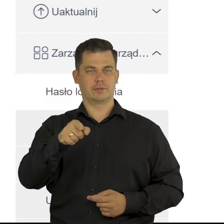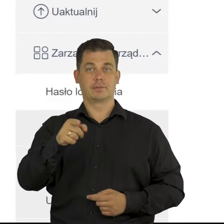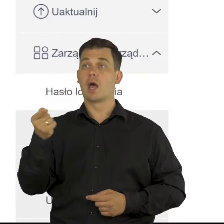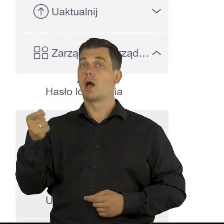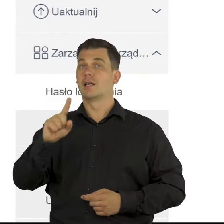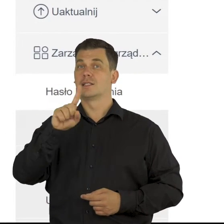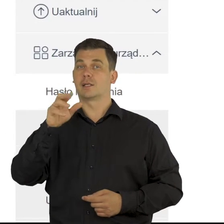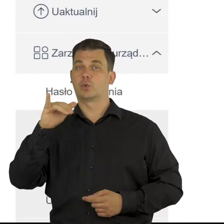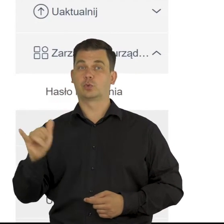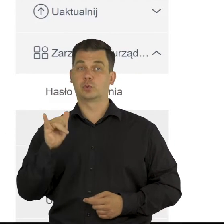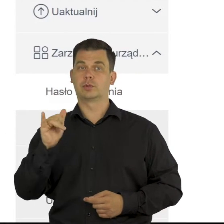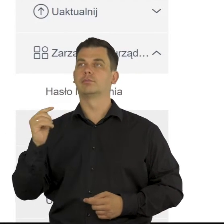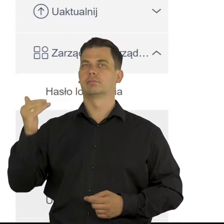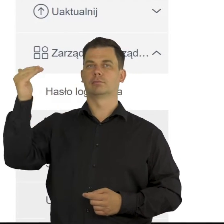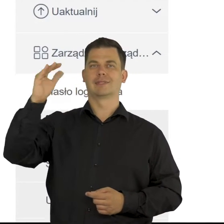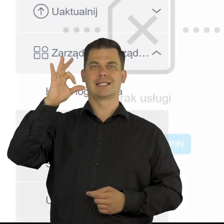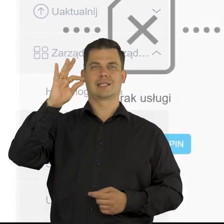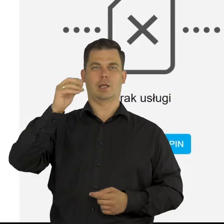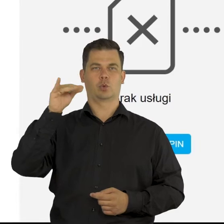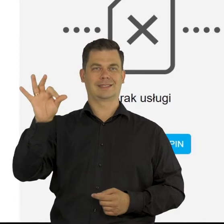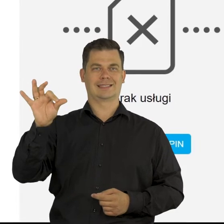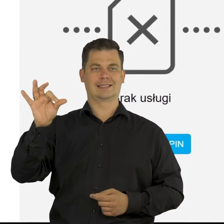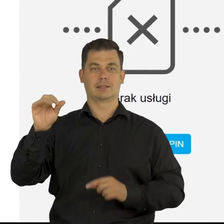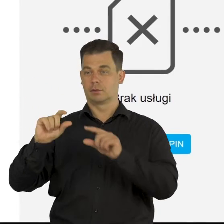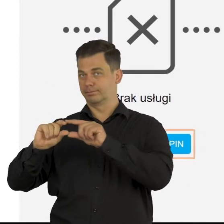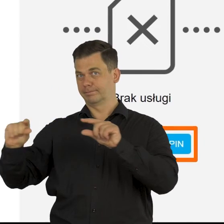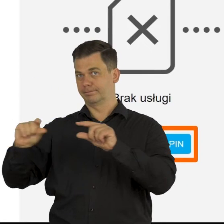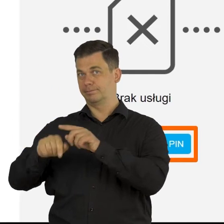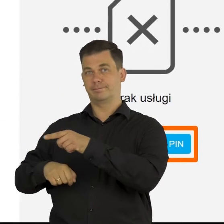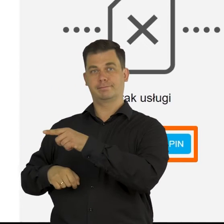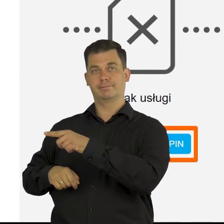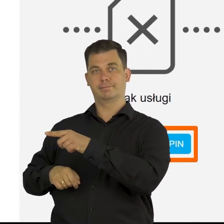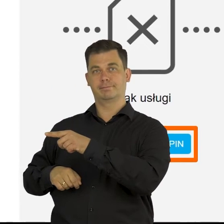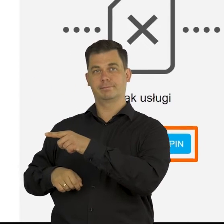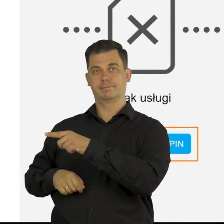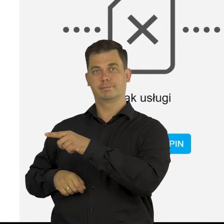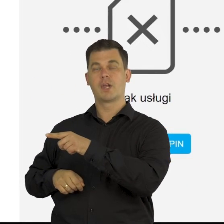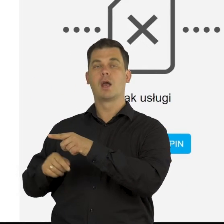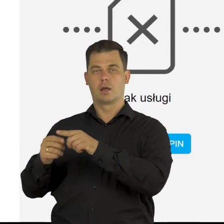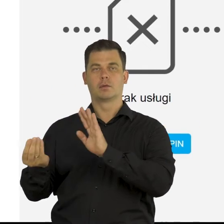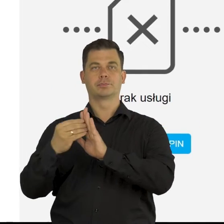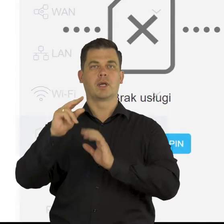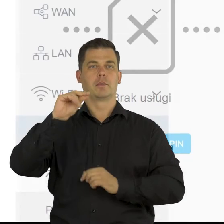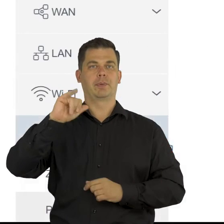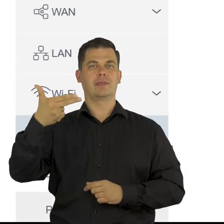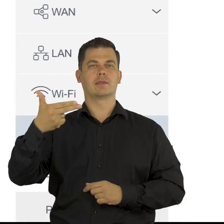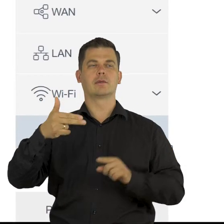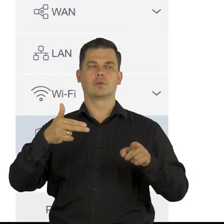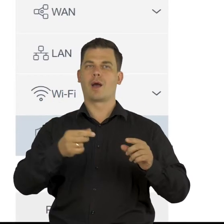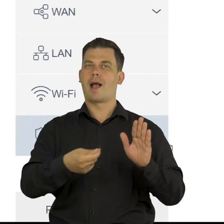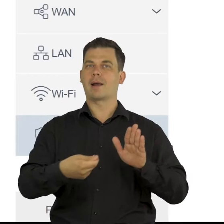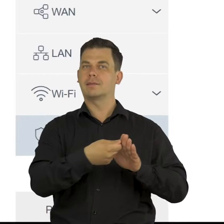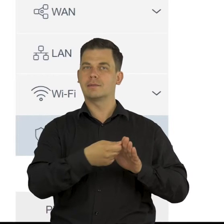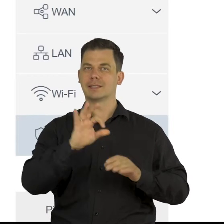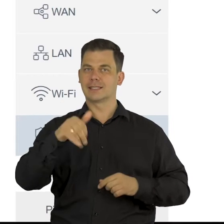Zastosuj. Teraz przejdź na zakładkę Status i kliknij w ten przycisk. Wpisz kod PIN do